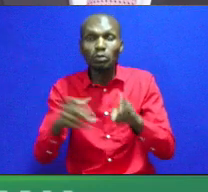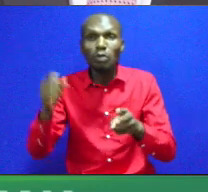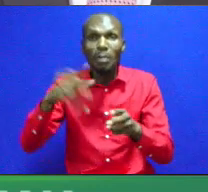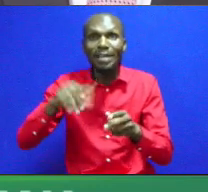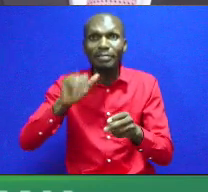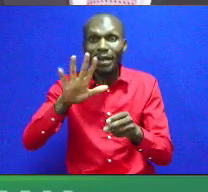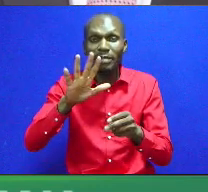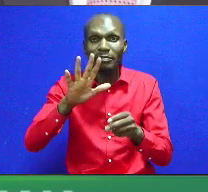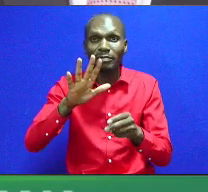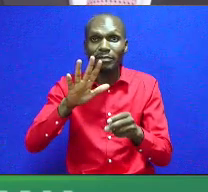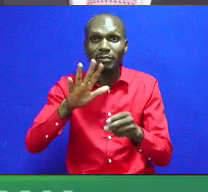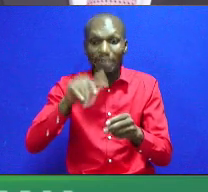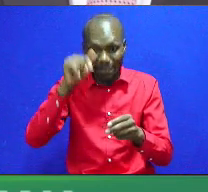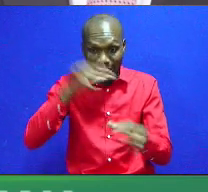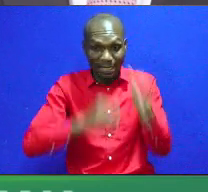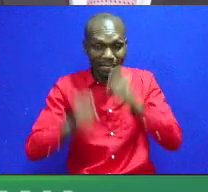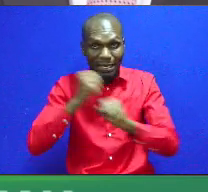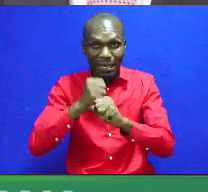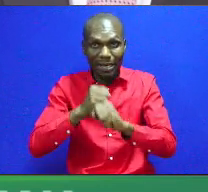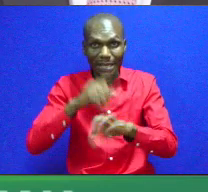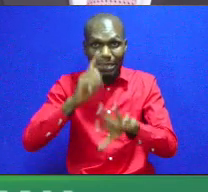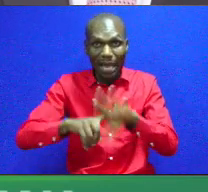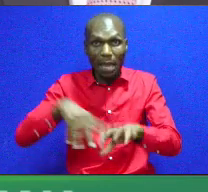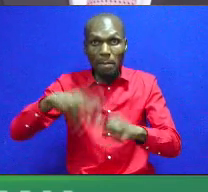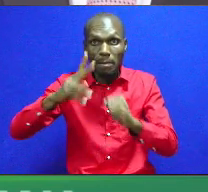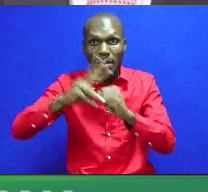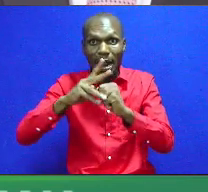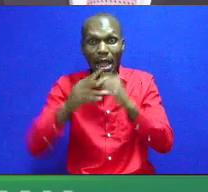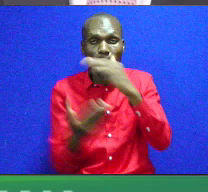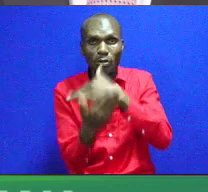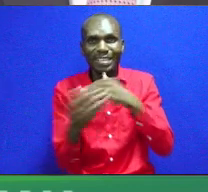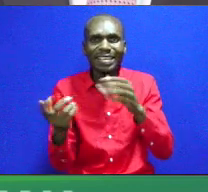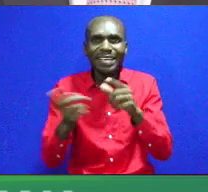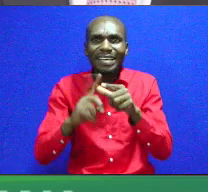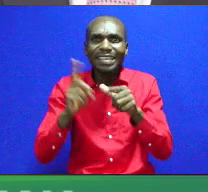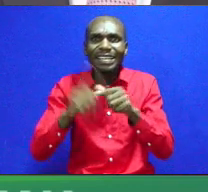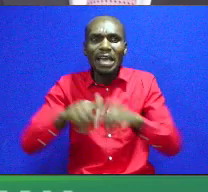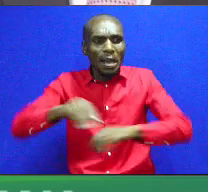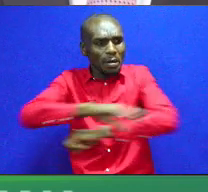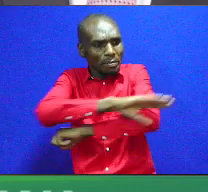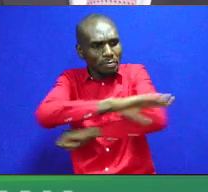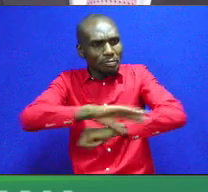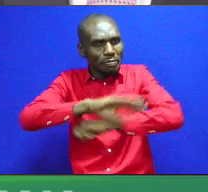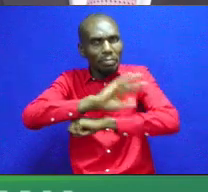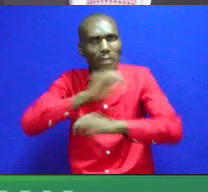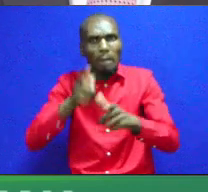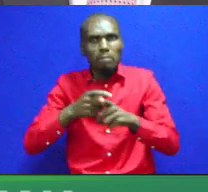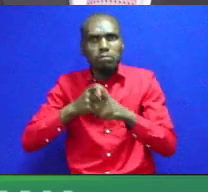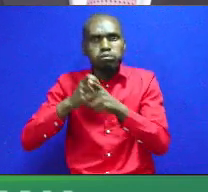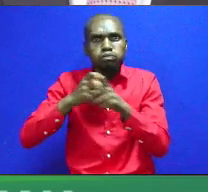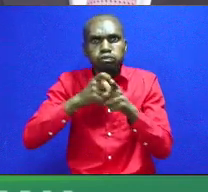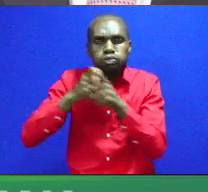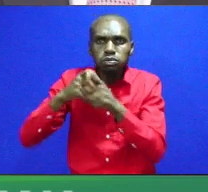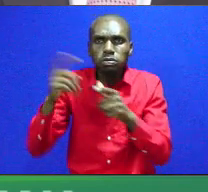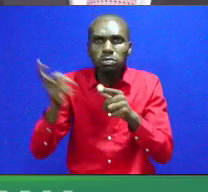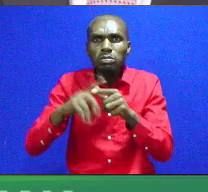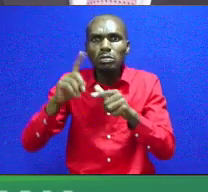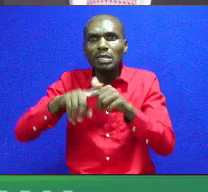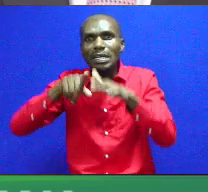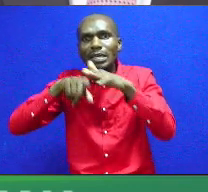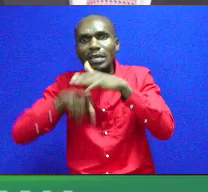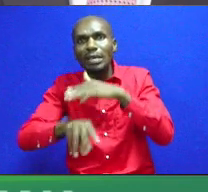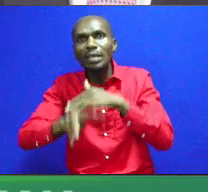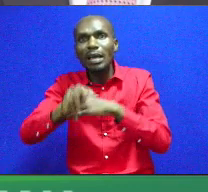tano mwako wewe kinsaisi sato na indisi ya mambia aenda hapa hivyo wako reka na wabu hata chubunduki wakagenda